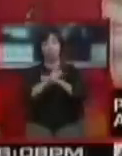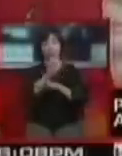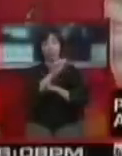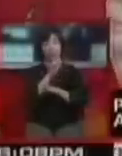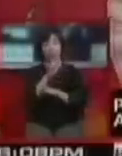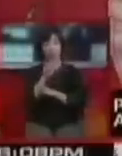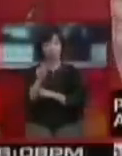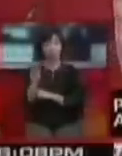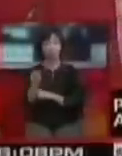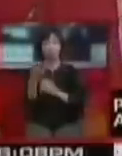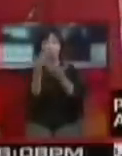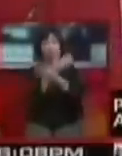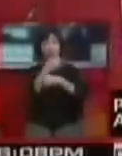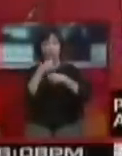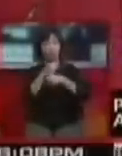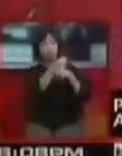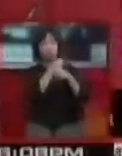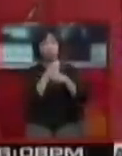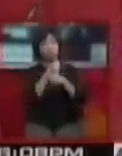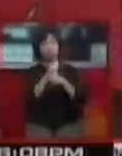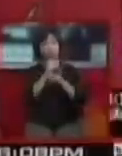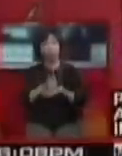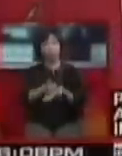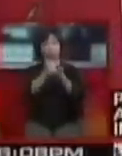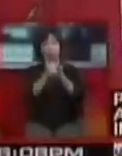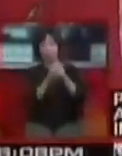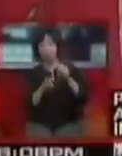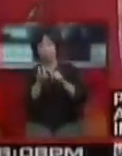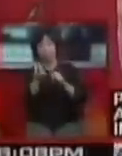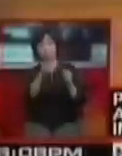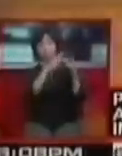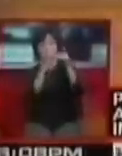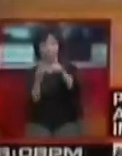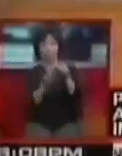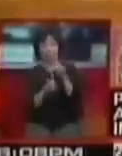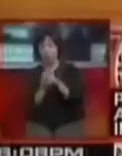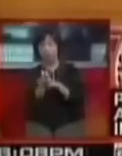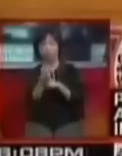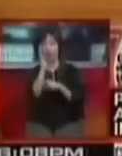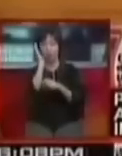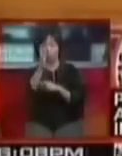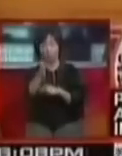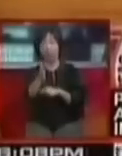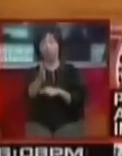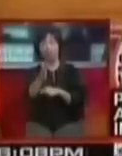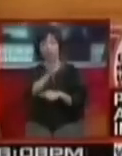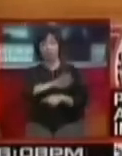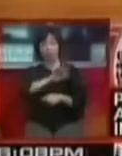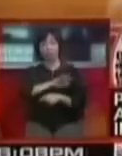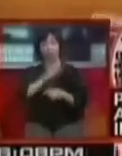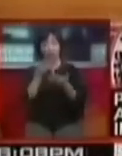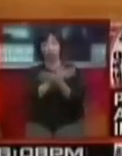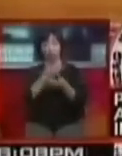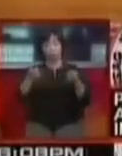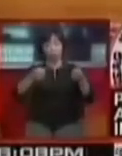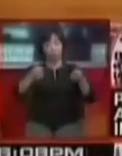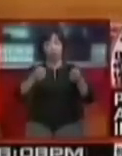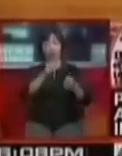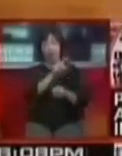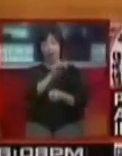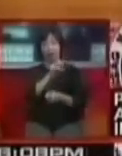mga makabagong infrastruktura na makatutulong daw sa turismo ng bansa, tiyak din daw nakikita ang bansa sa bagong mining